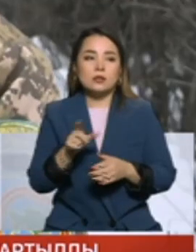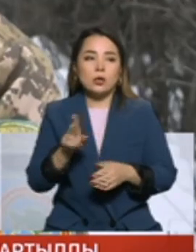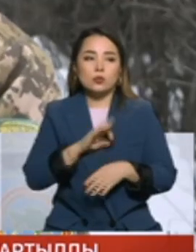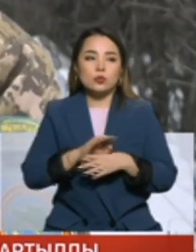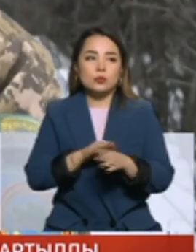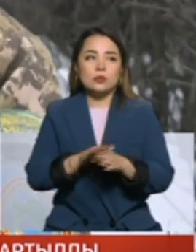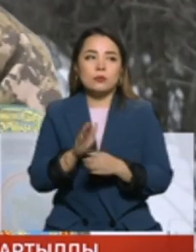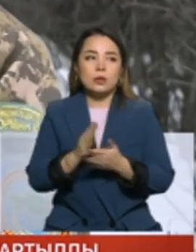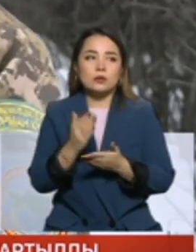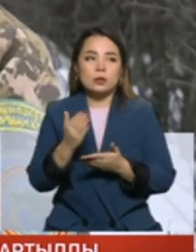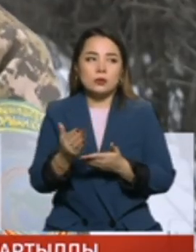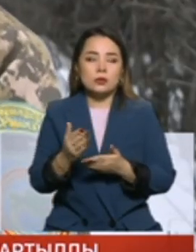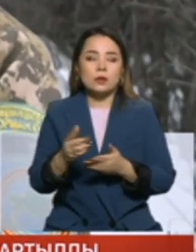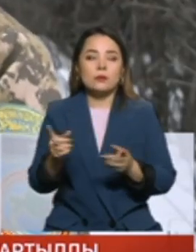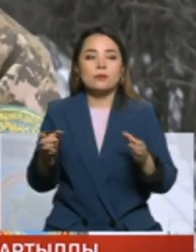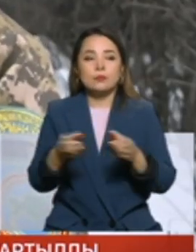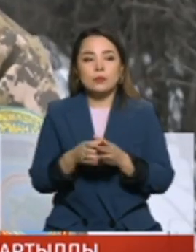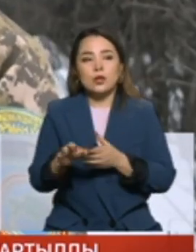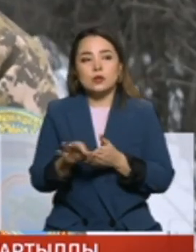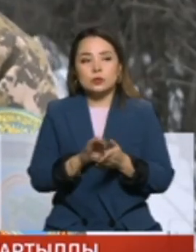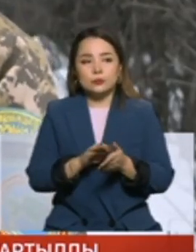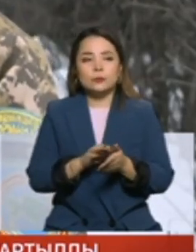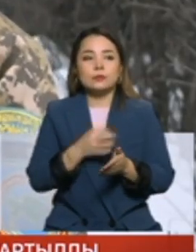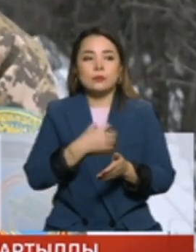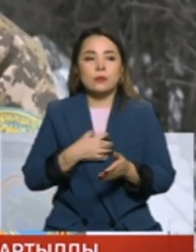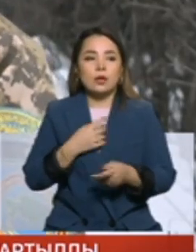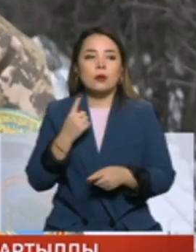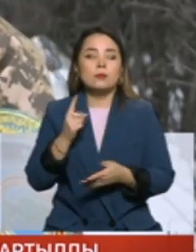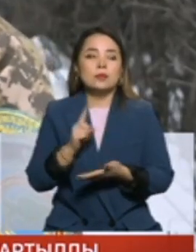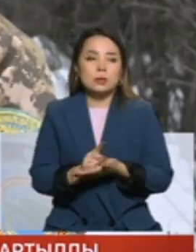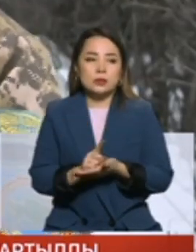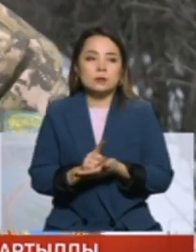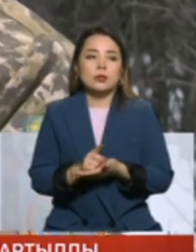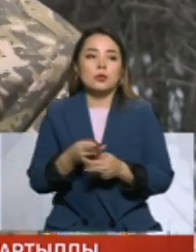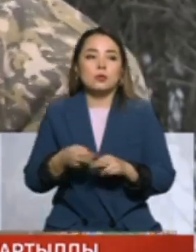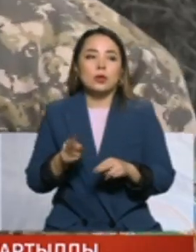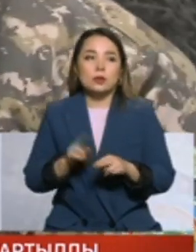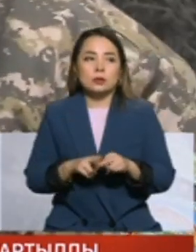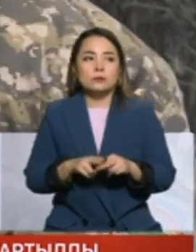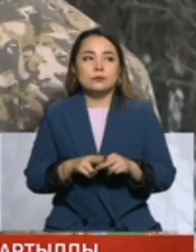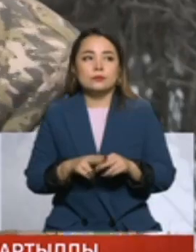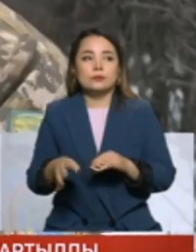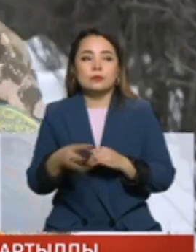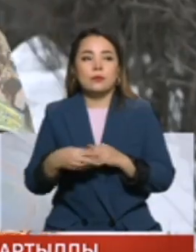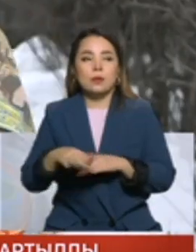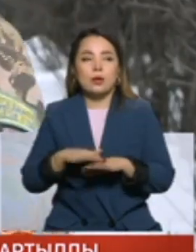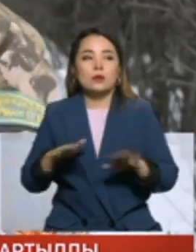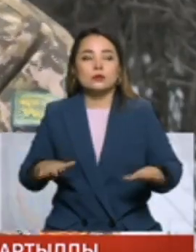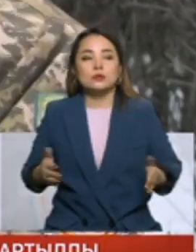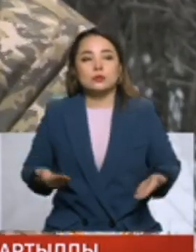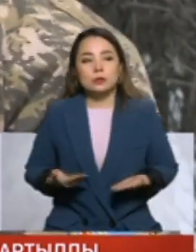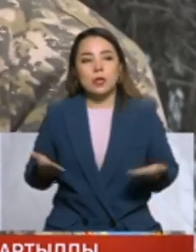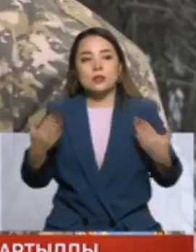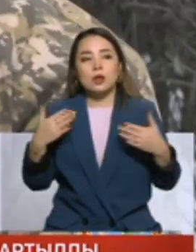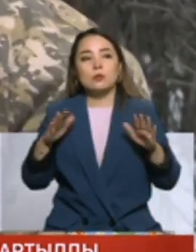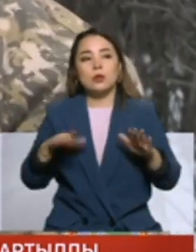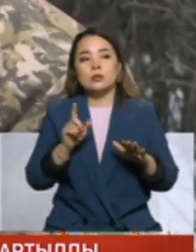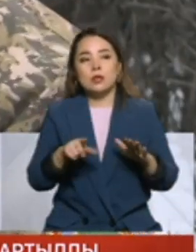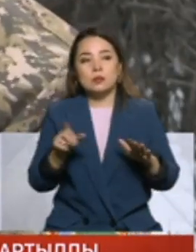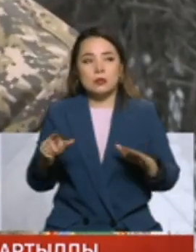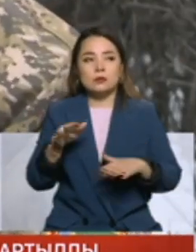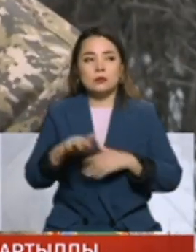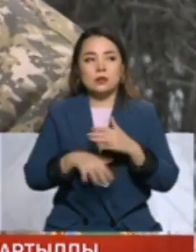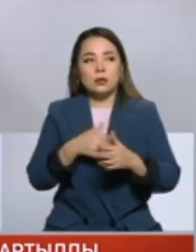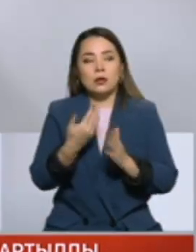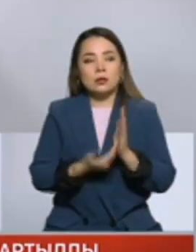атқарады. Мобильді топтардың негізгі міндеттері олар жергілікті тұрғындар және демалушыларға